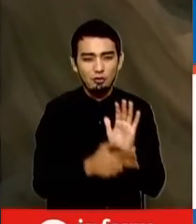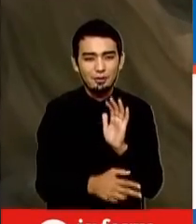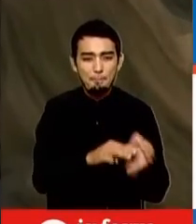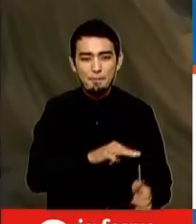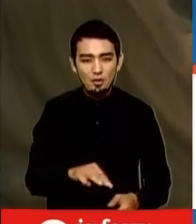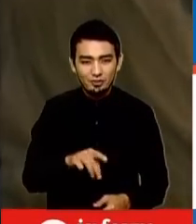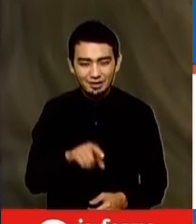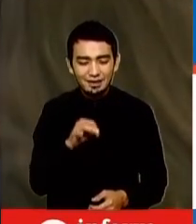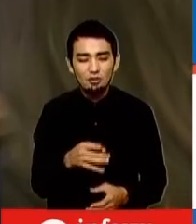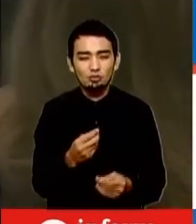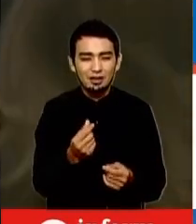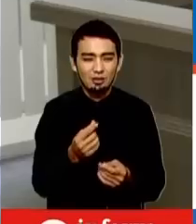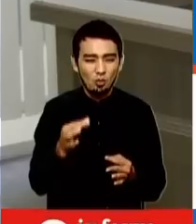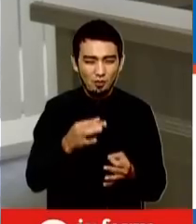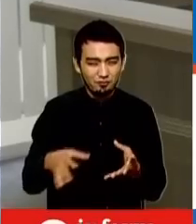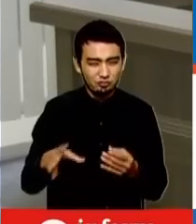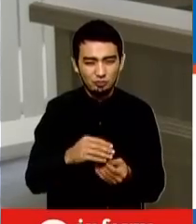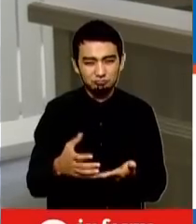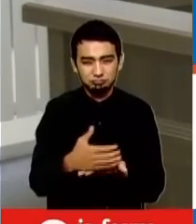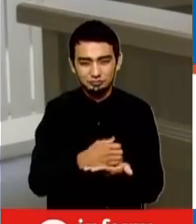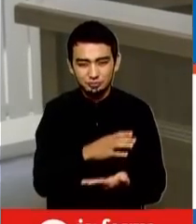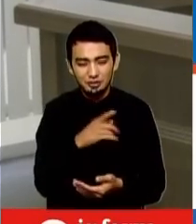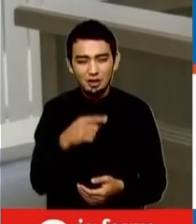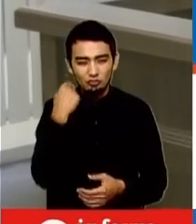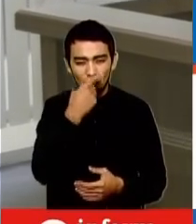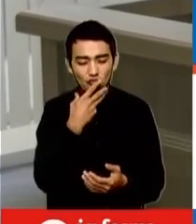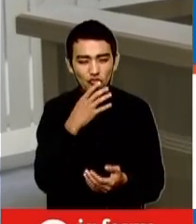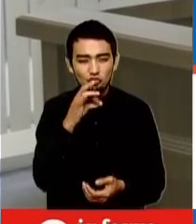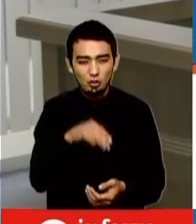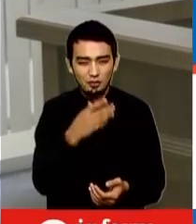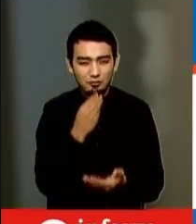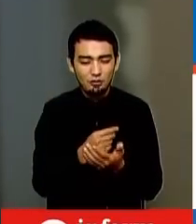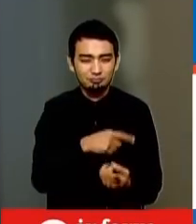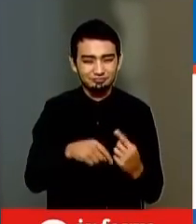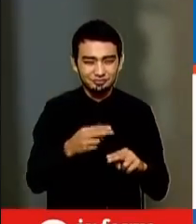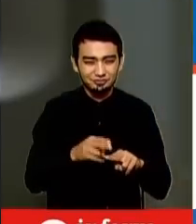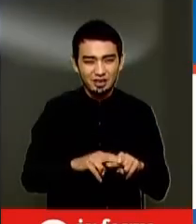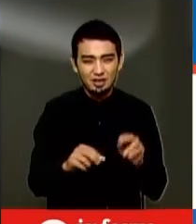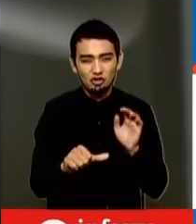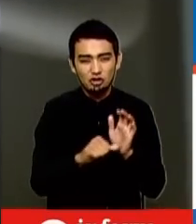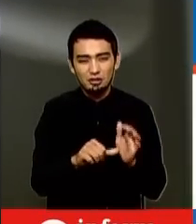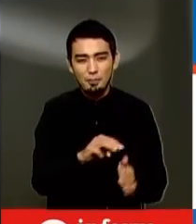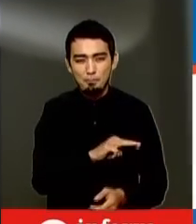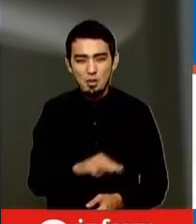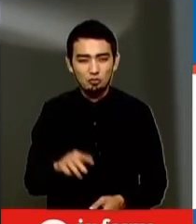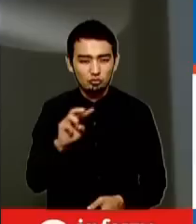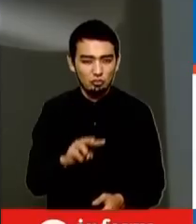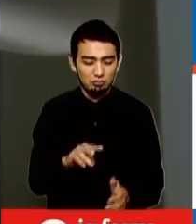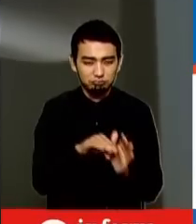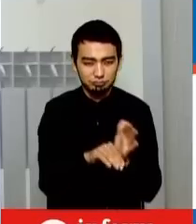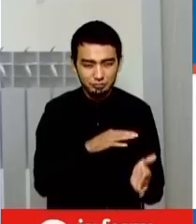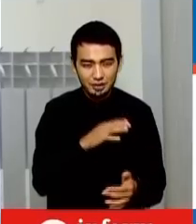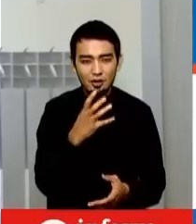также денежные средства, находящихся на личных счетах предпринимателя, а это свыше 6 миллионов долларов.